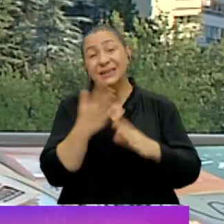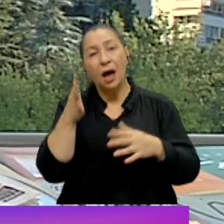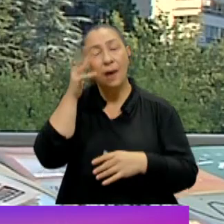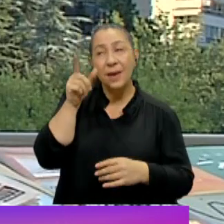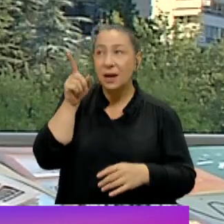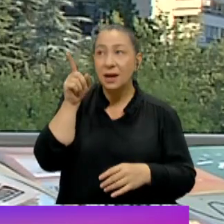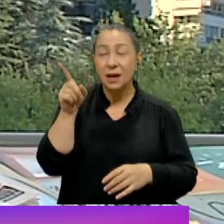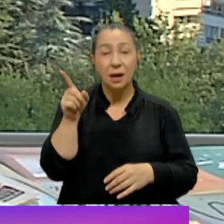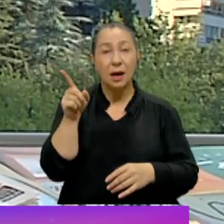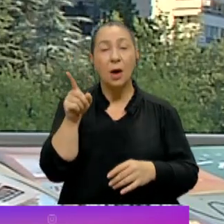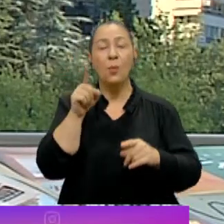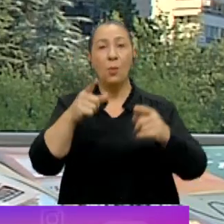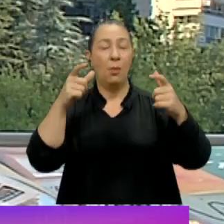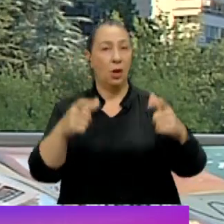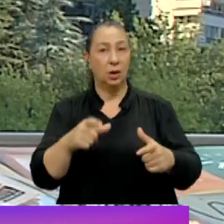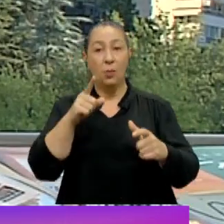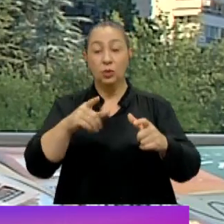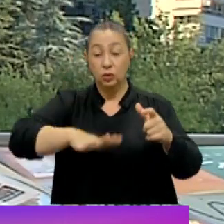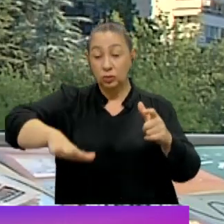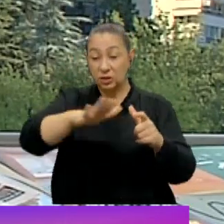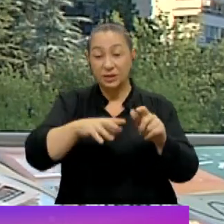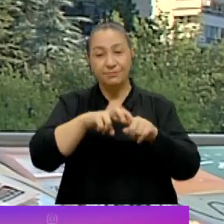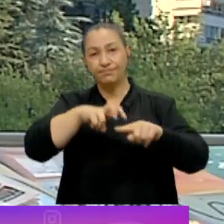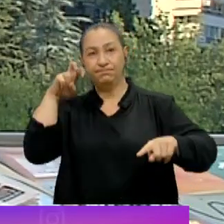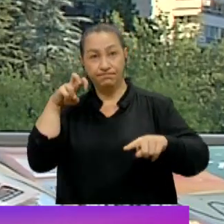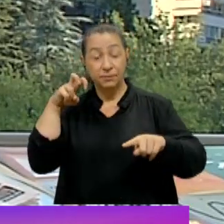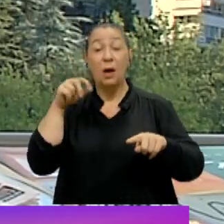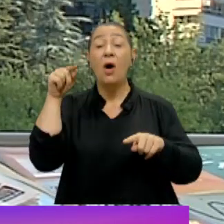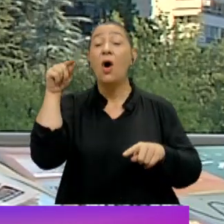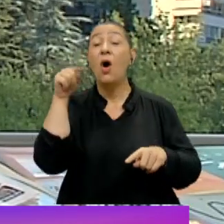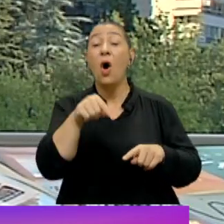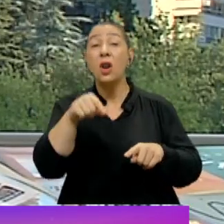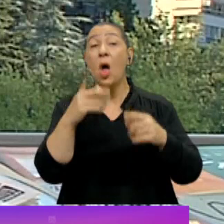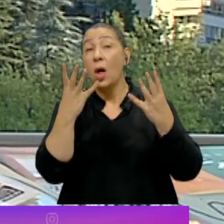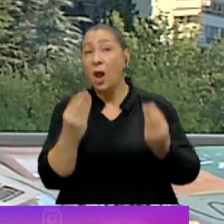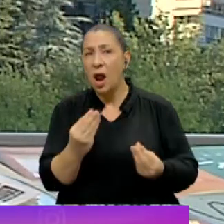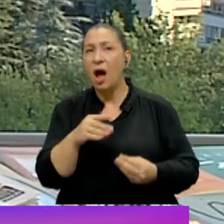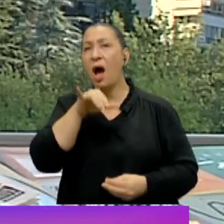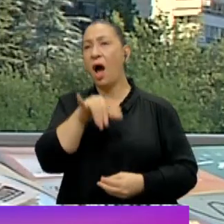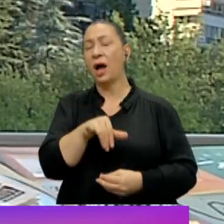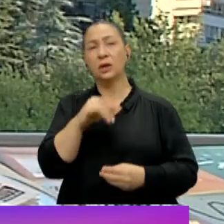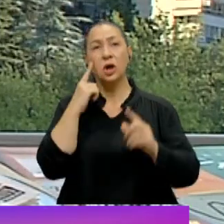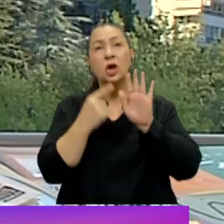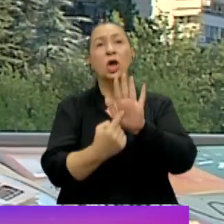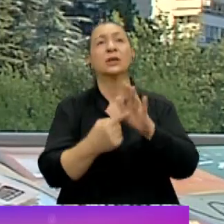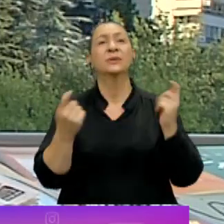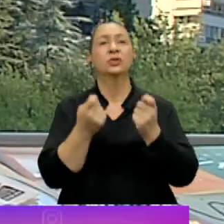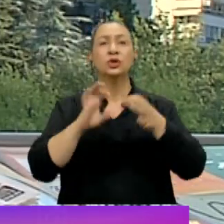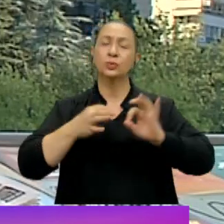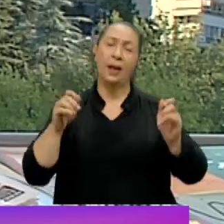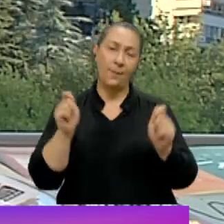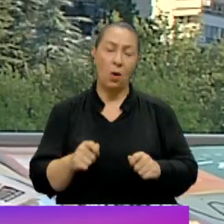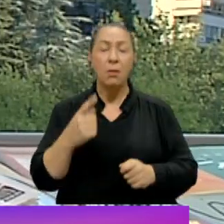Amerika Birleşik Devletleri bu bölgeden, bu coğrafyadan çekilirken orada yaşanılanları haklı göstermeye çalışan cümleler